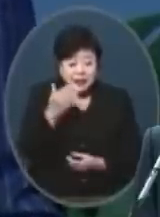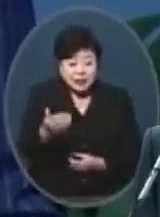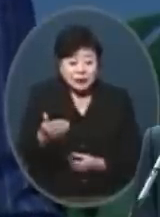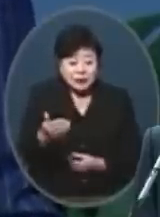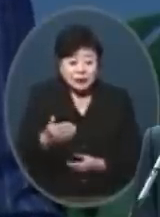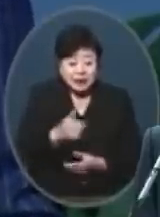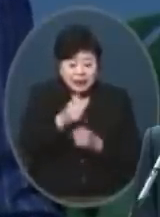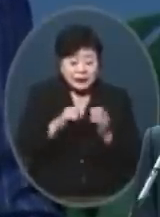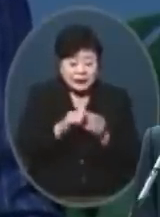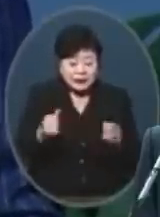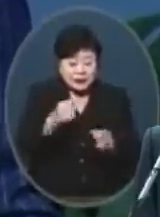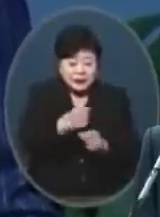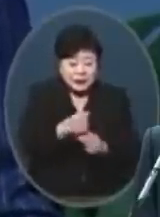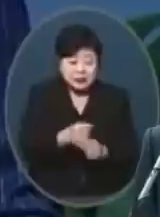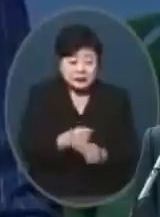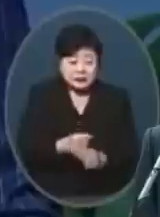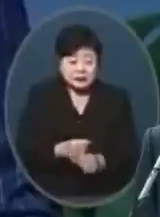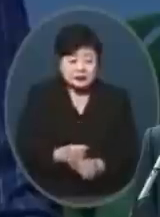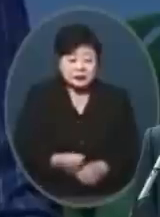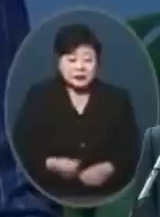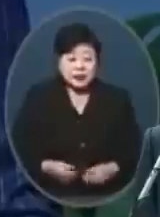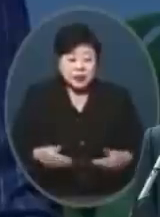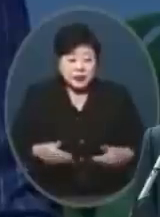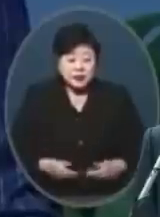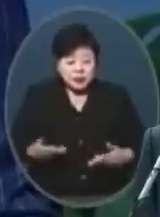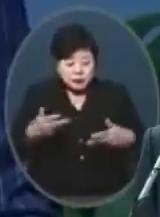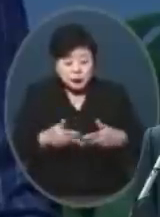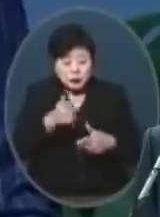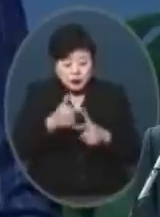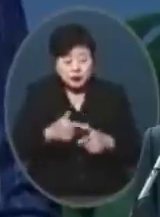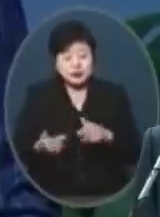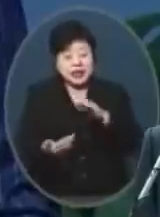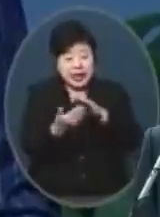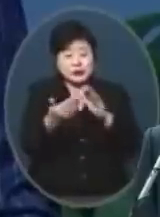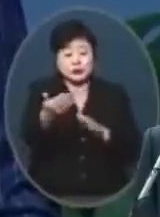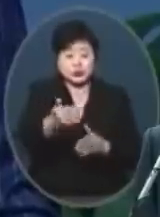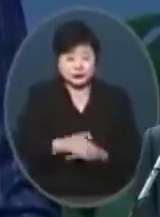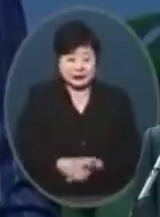여러분을 하나님 백성으로 삼는데 필요한 조건을 예수님이 다 이루신 것입니다.